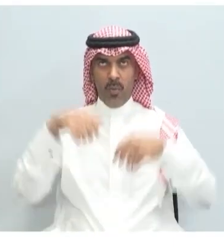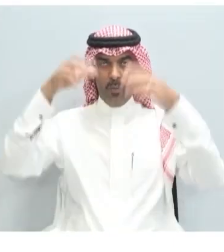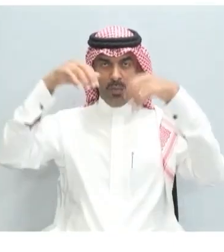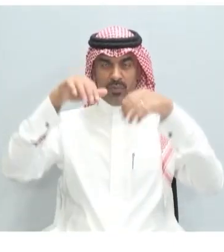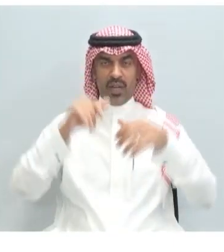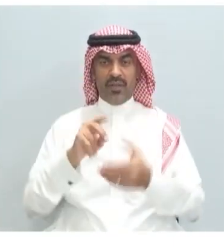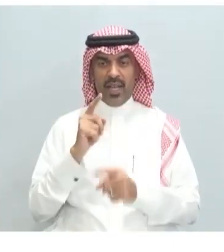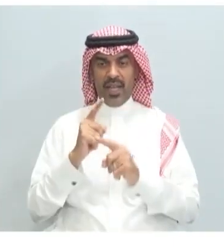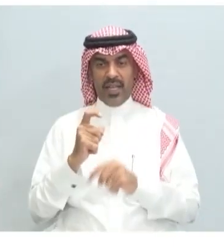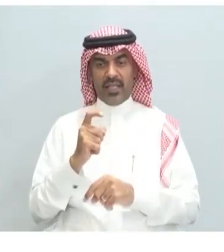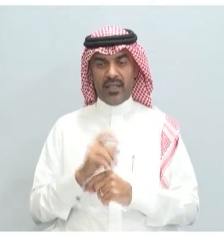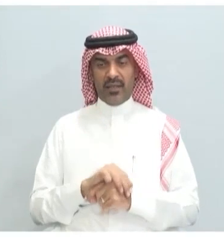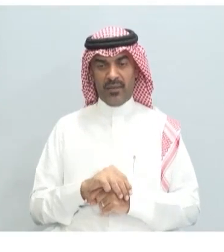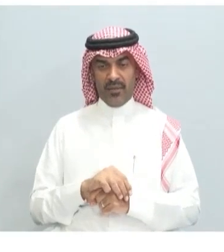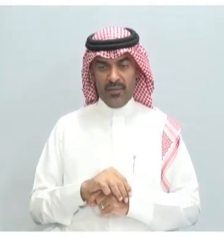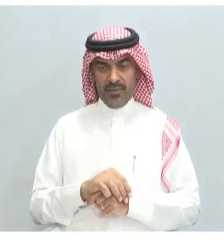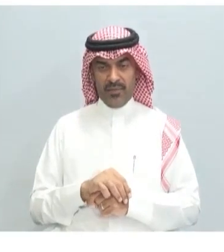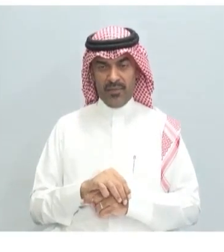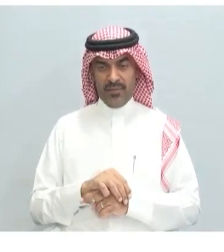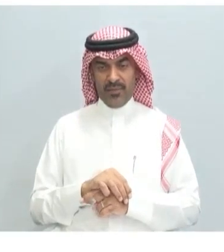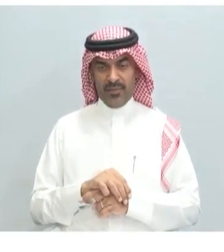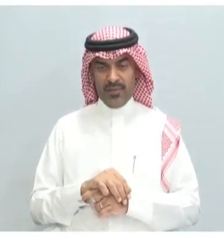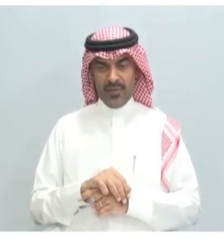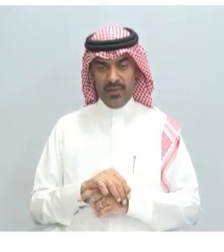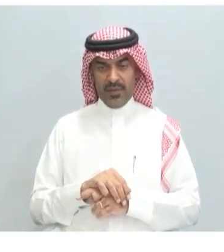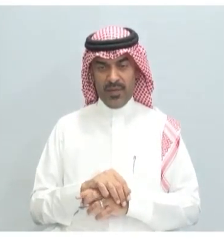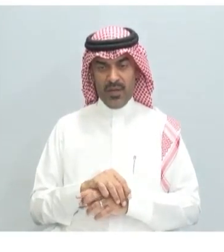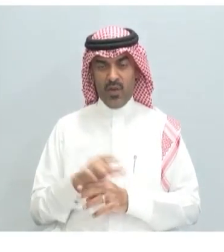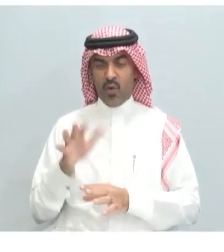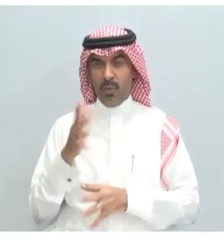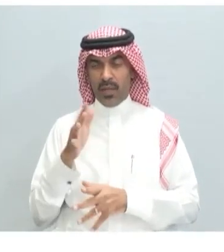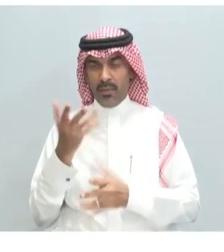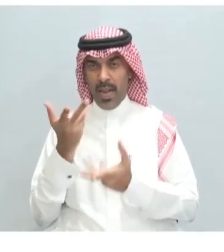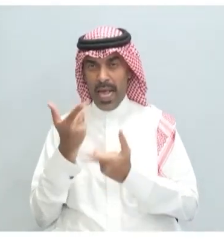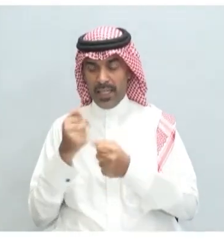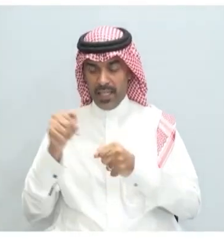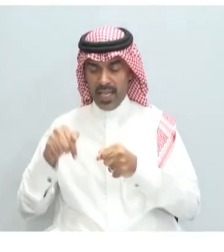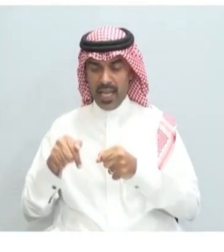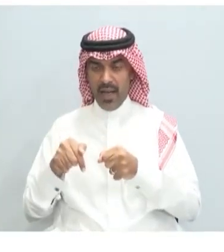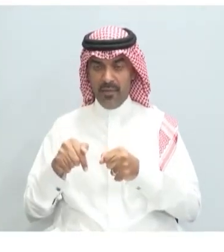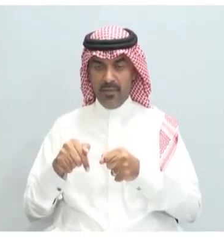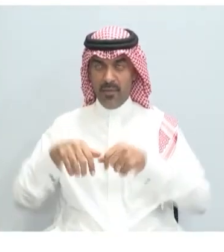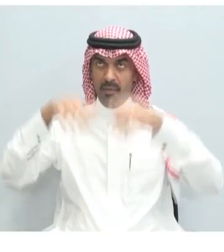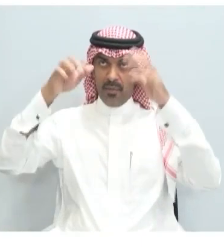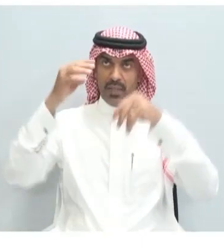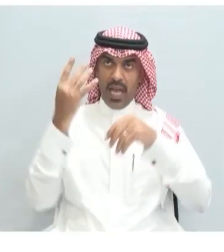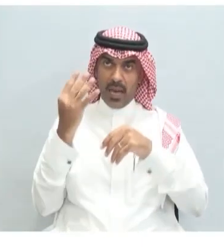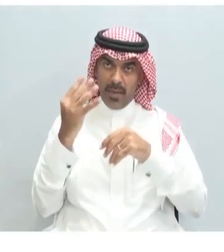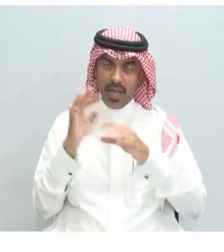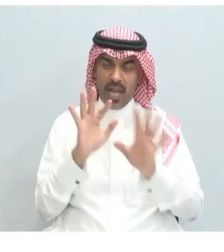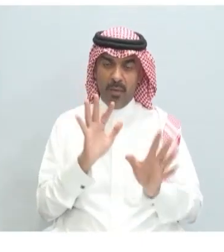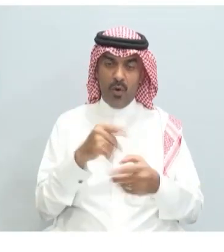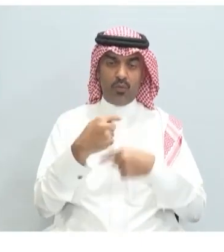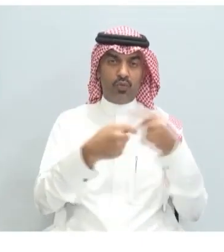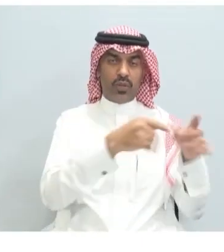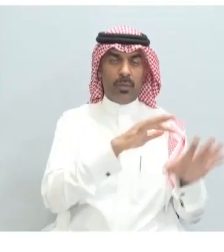يكون عدد الايام الممطره اربع ايام او ثلاث ايام يعني احنا ما عندنا المطر ينزل يعني يا اربع ايام يا